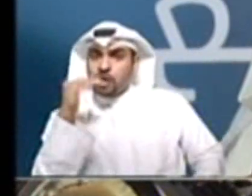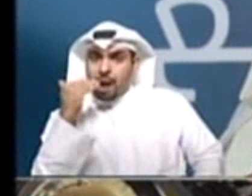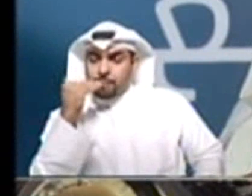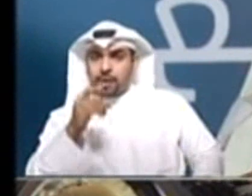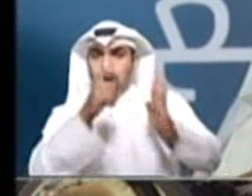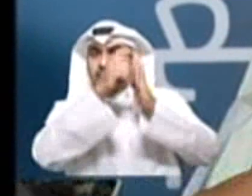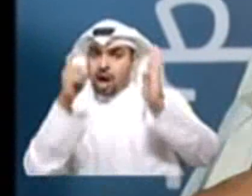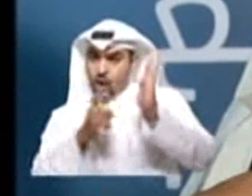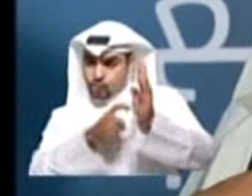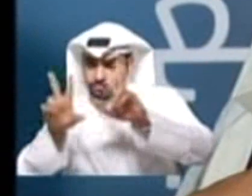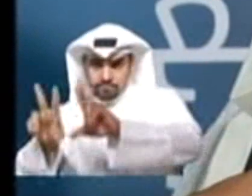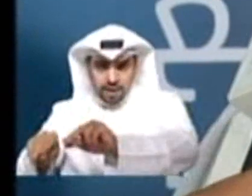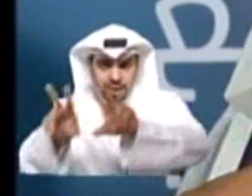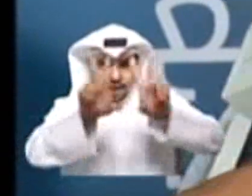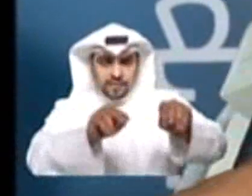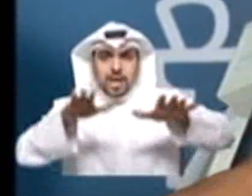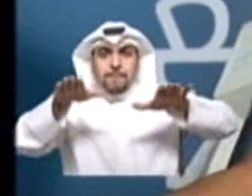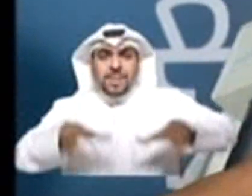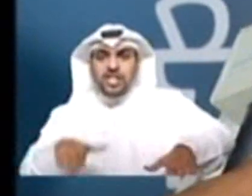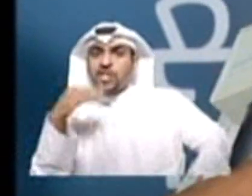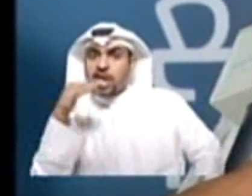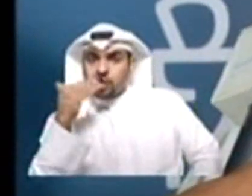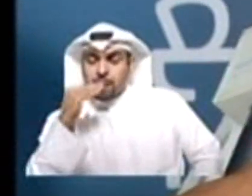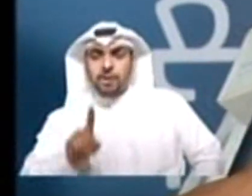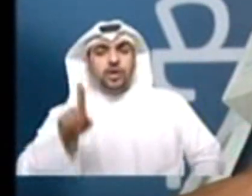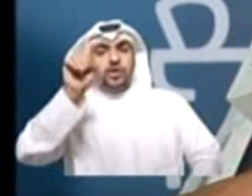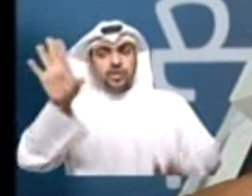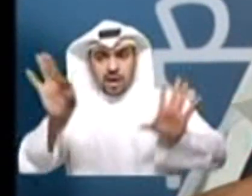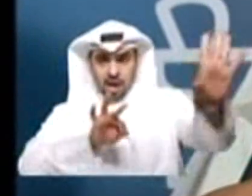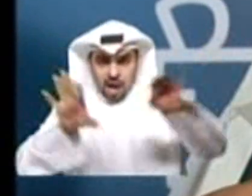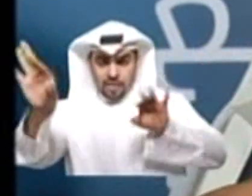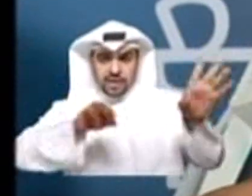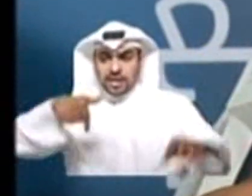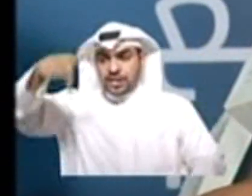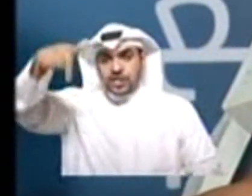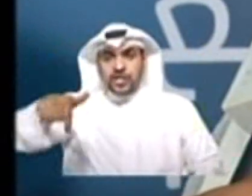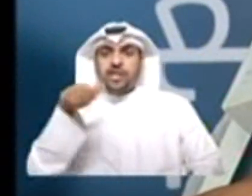يمثل المجلس الشبابي، راح يتم اختيار 6 من كل محافظه بطريق القرعه.